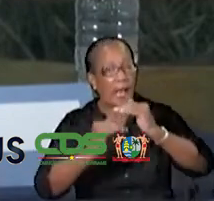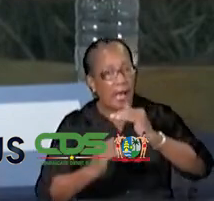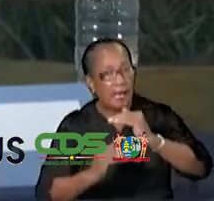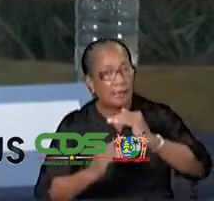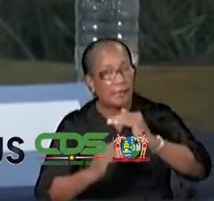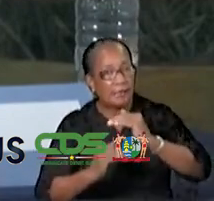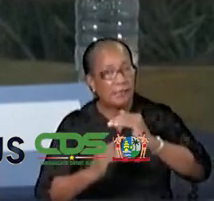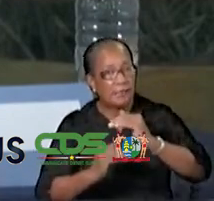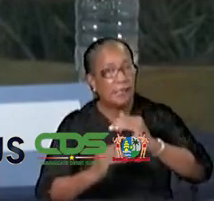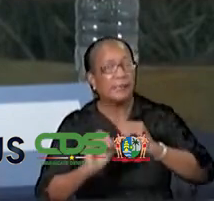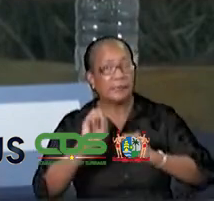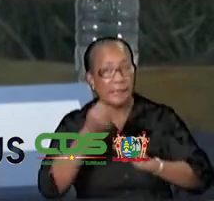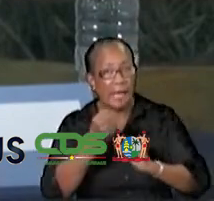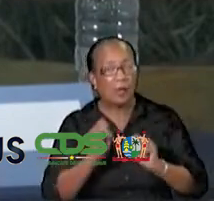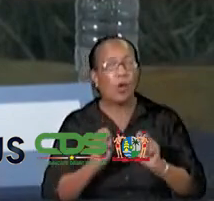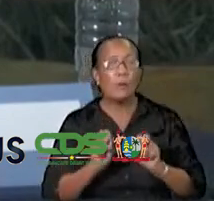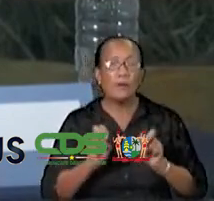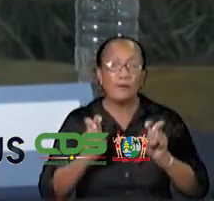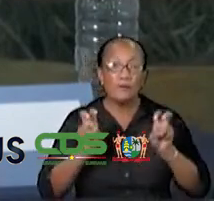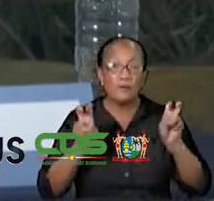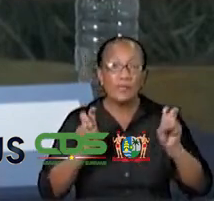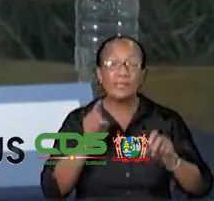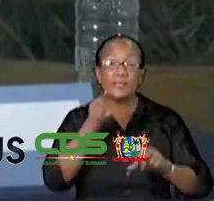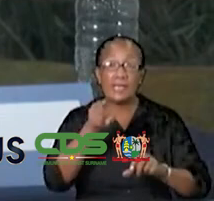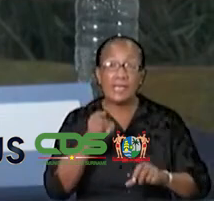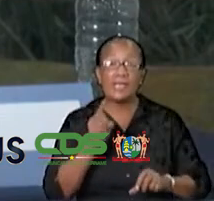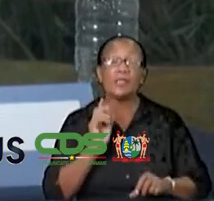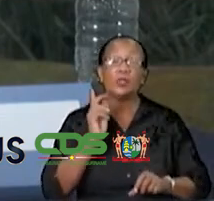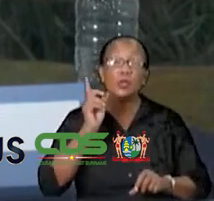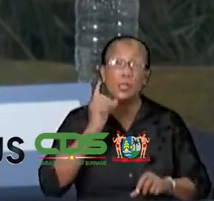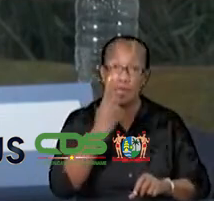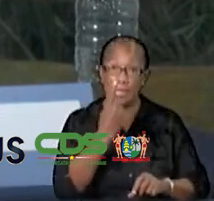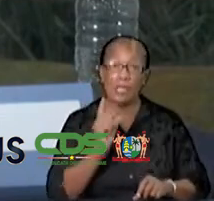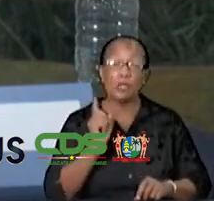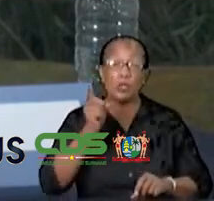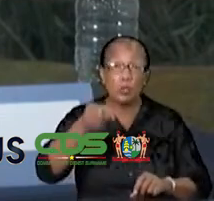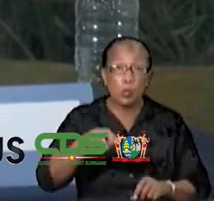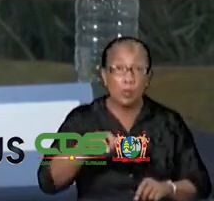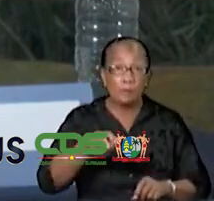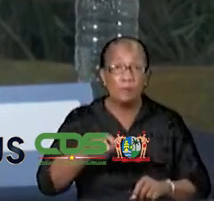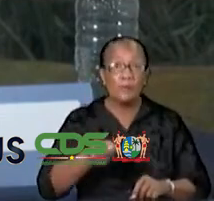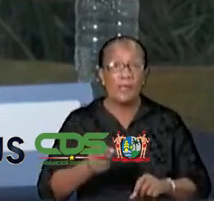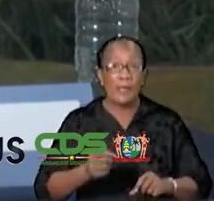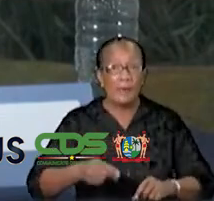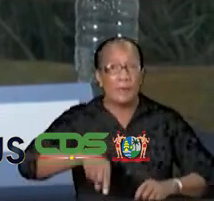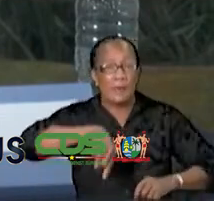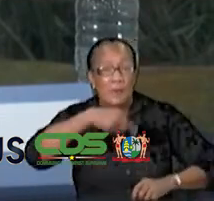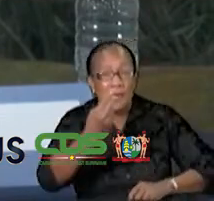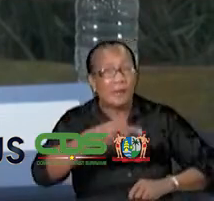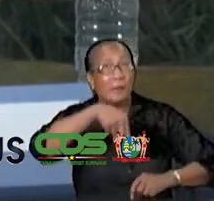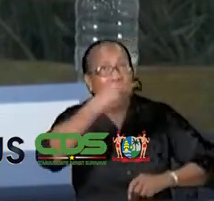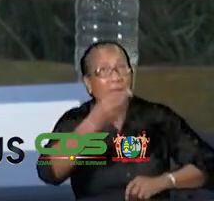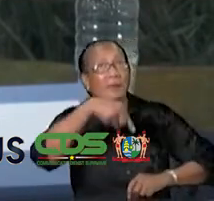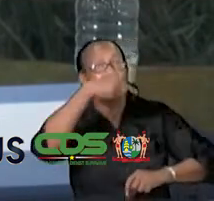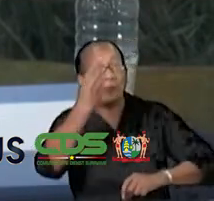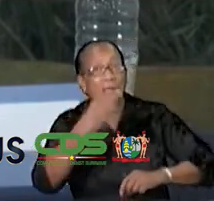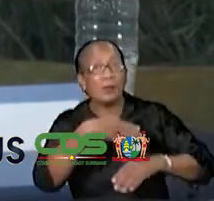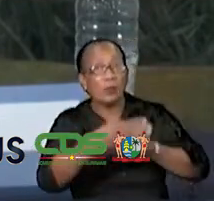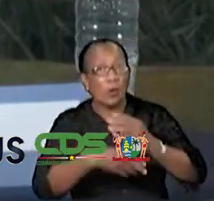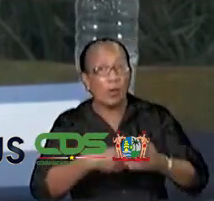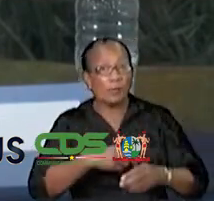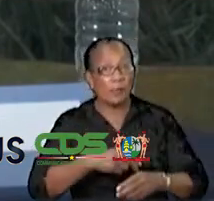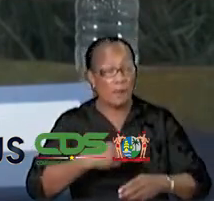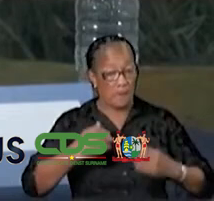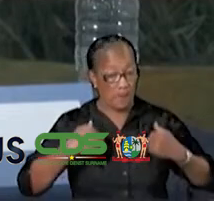waardoor het virus dat maar één doel heeft, en dat is zich zo snel mogelijk vermeerderen in gastheren. En gastheren, dat zijn wij